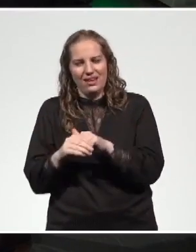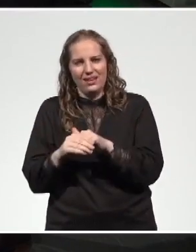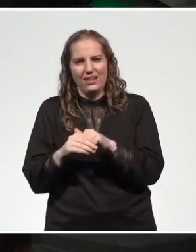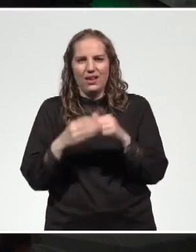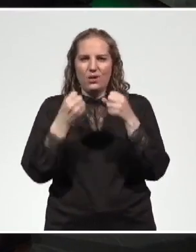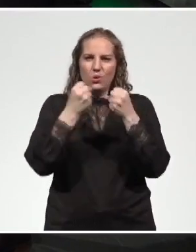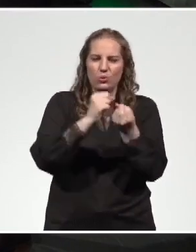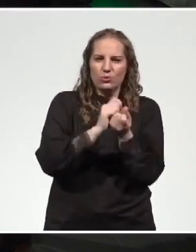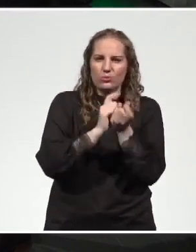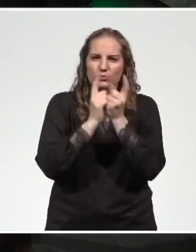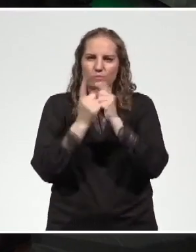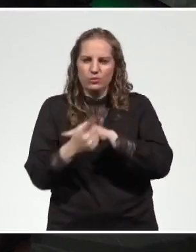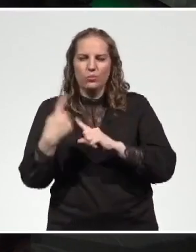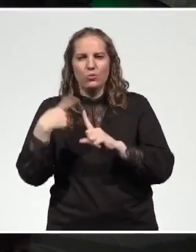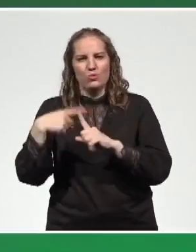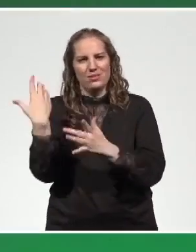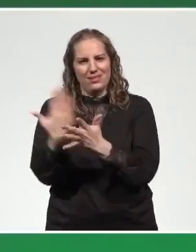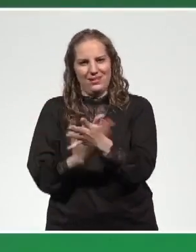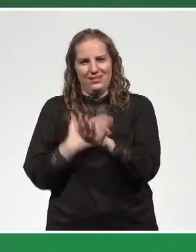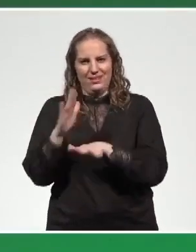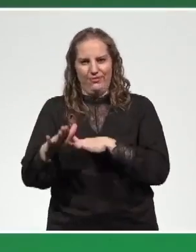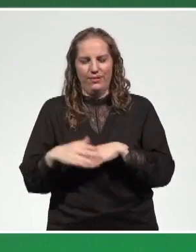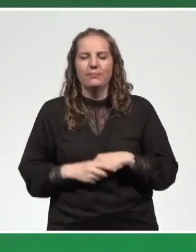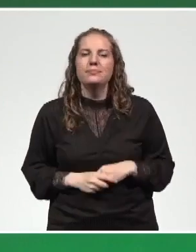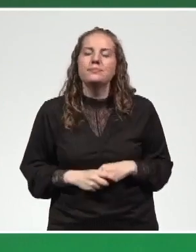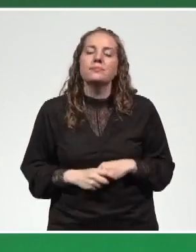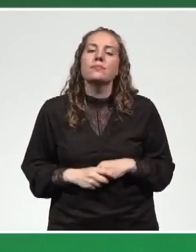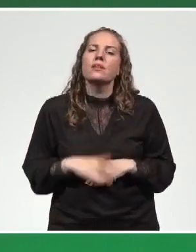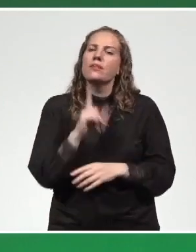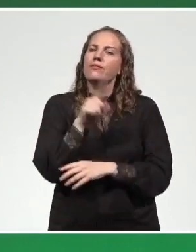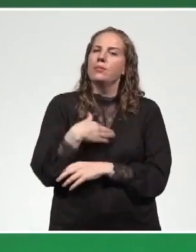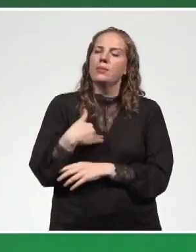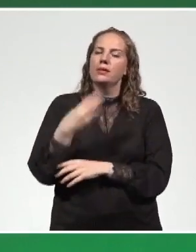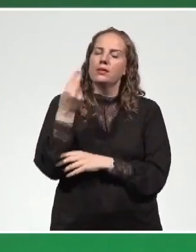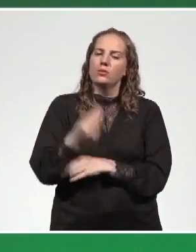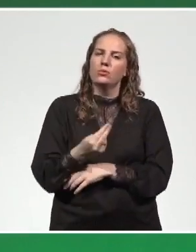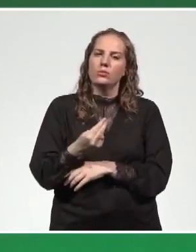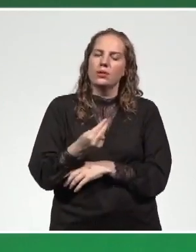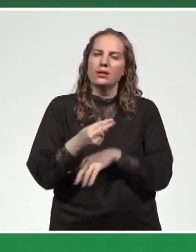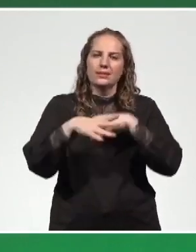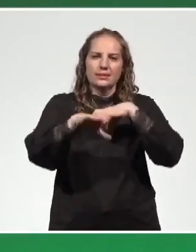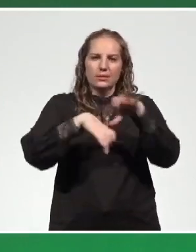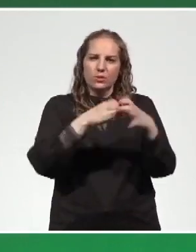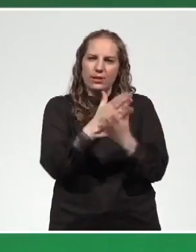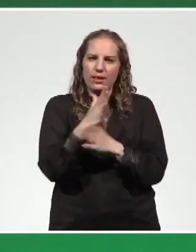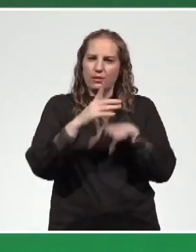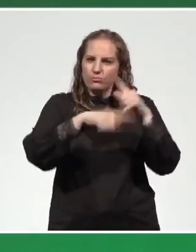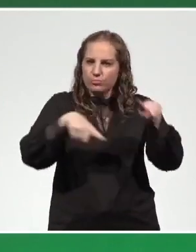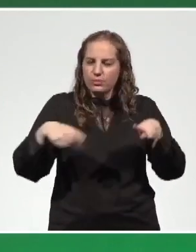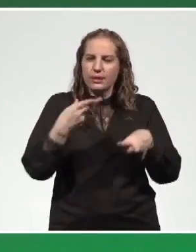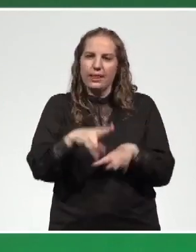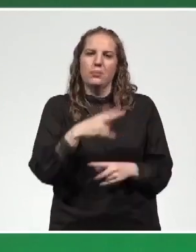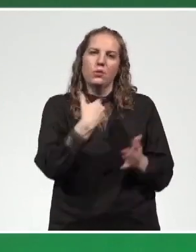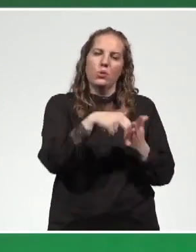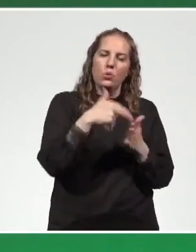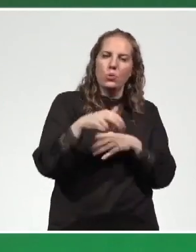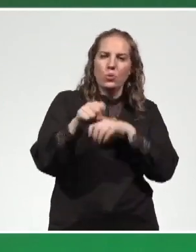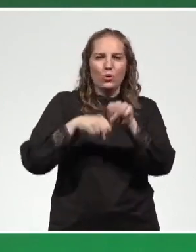og græn skref. Við viljum leggja áhersla á fjölbreytta samgöngumáta, þar með talið göngu og